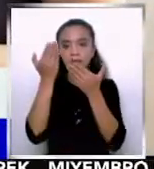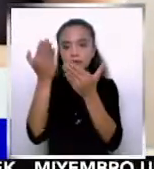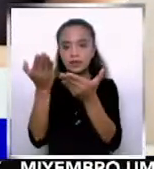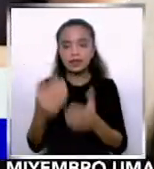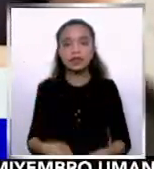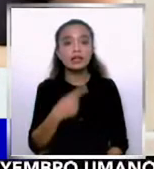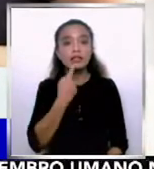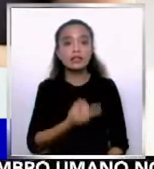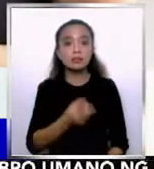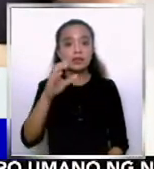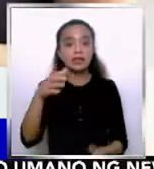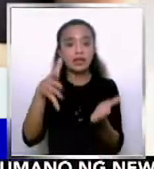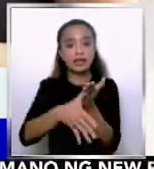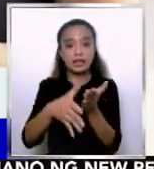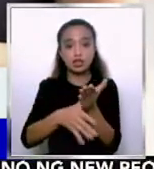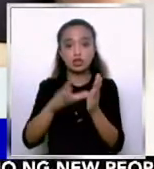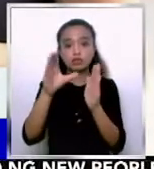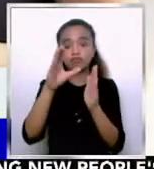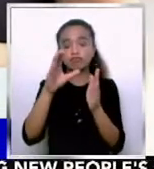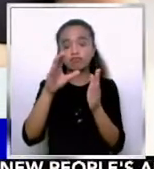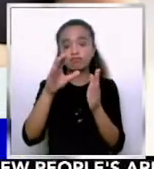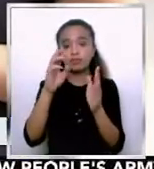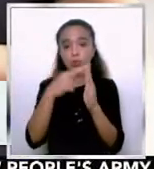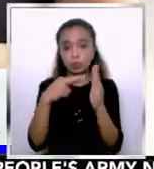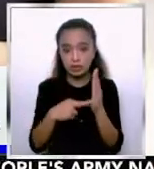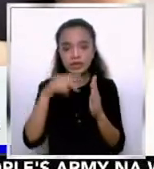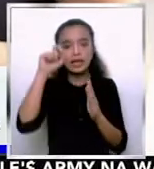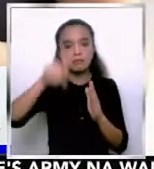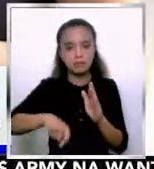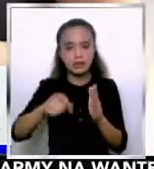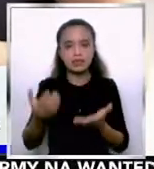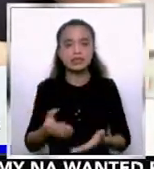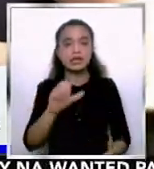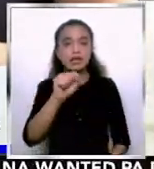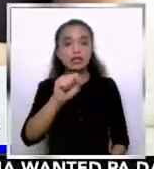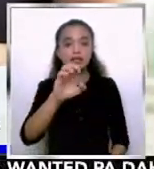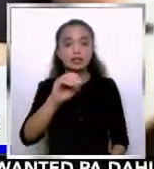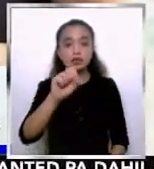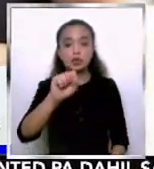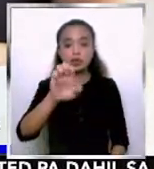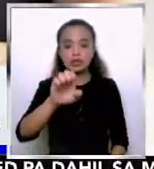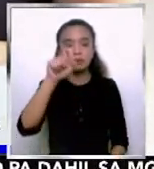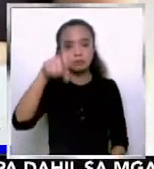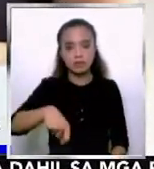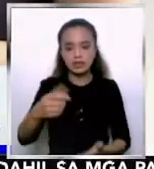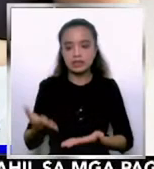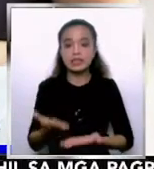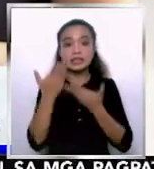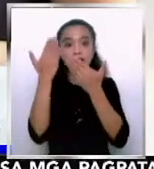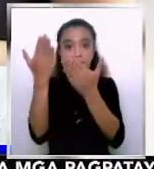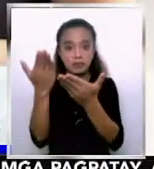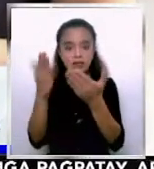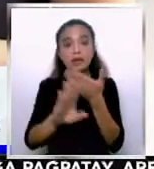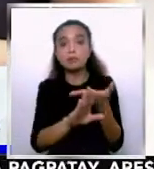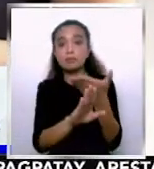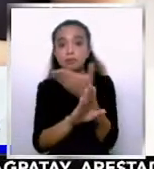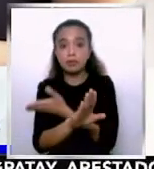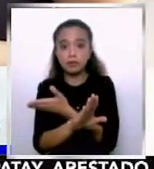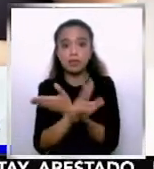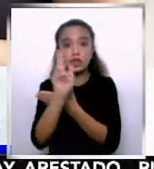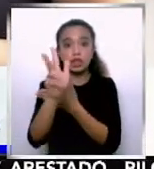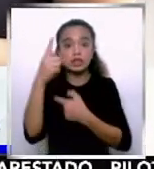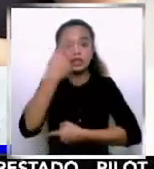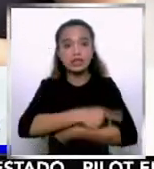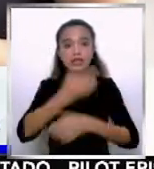Code, kailangang ihain ang Statement of Contributions and Expenditures o SOCE 30 araw matapos ang eleksyon. Kung hindi ito